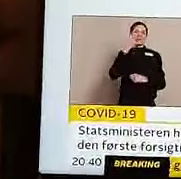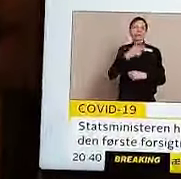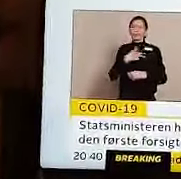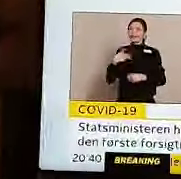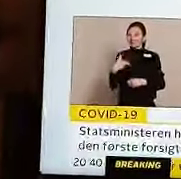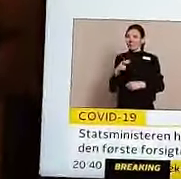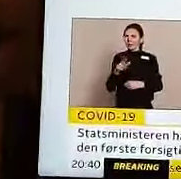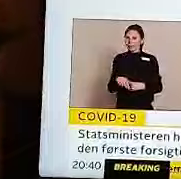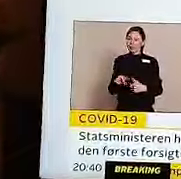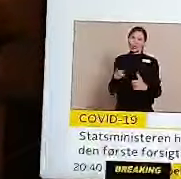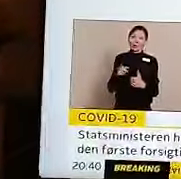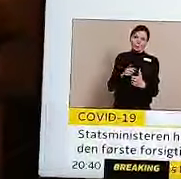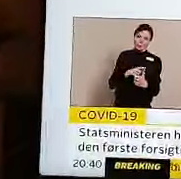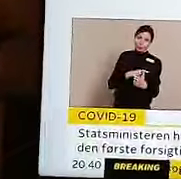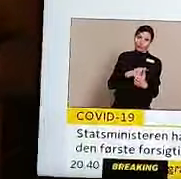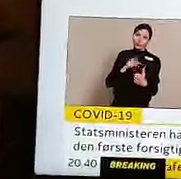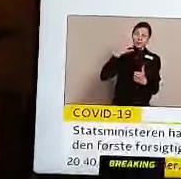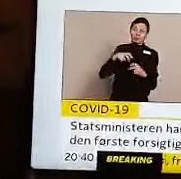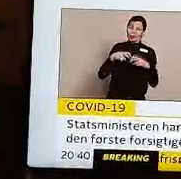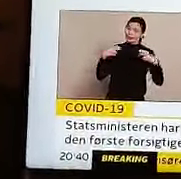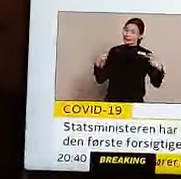التفسير اللي شرحه رئيس الشرطة.